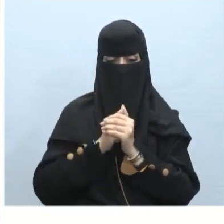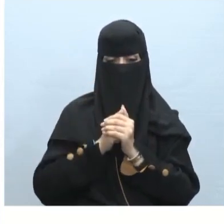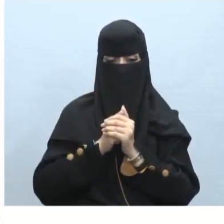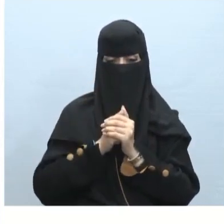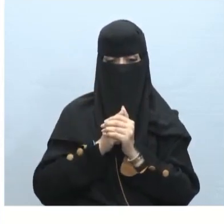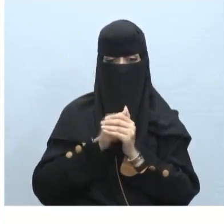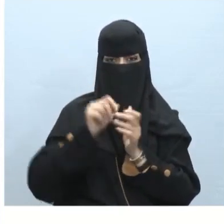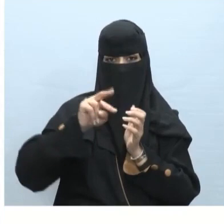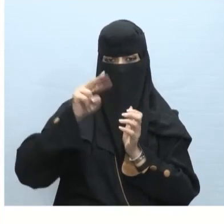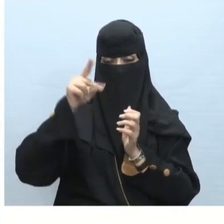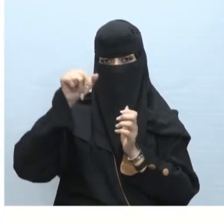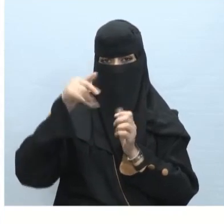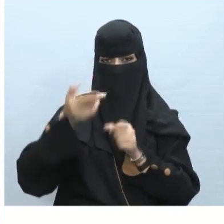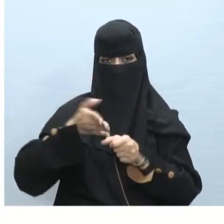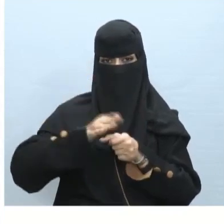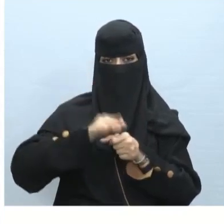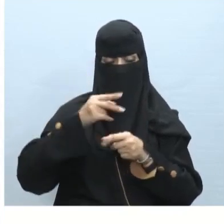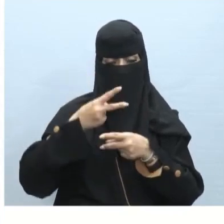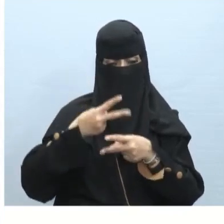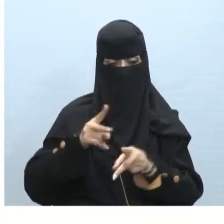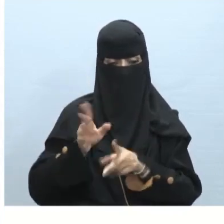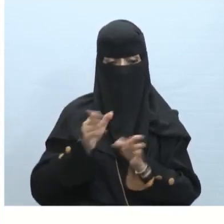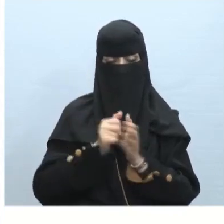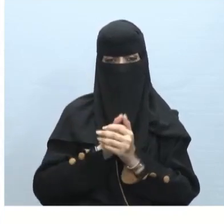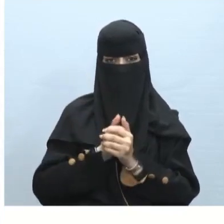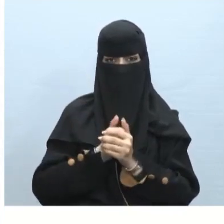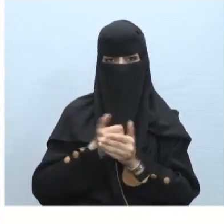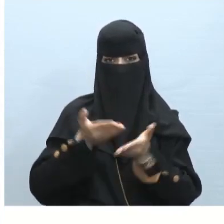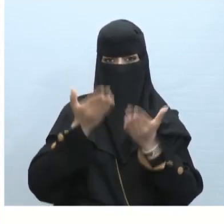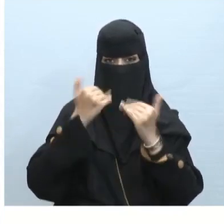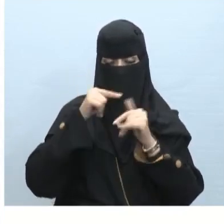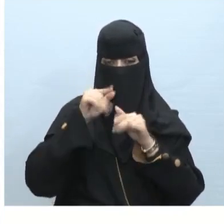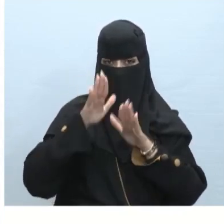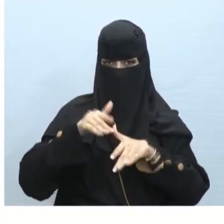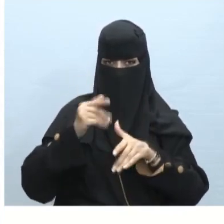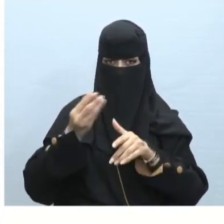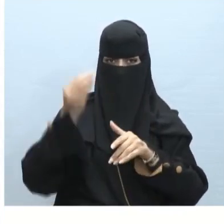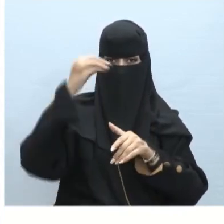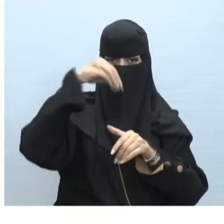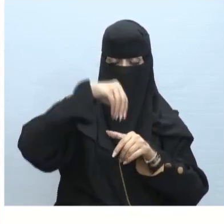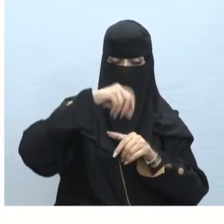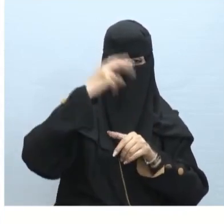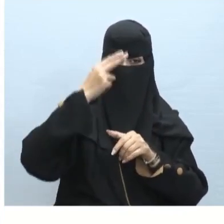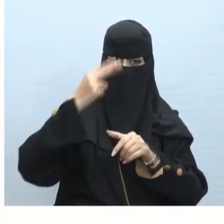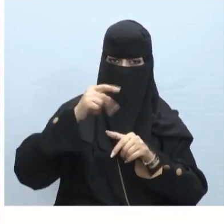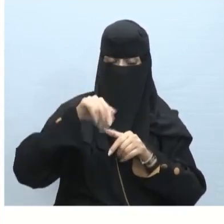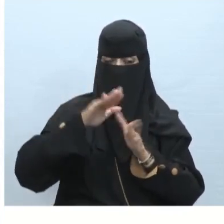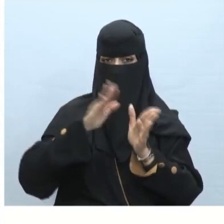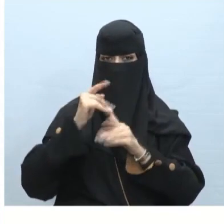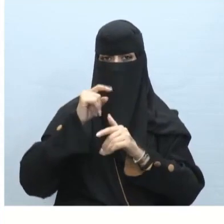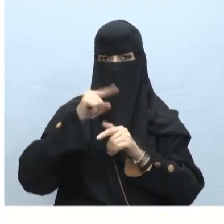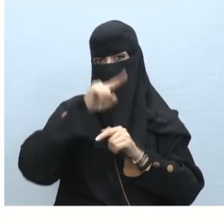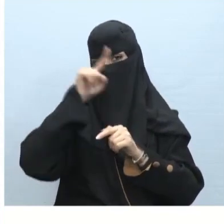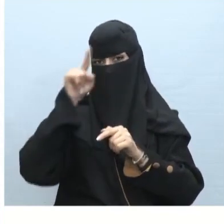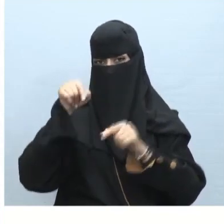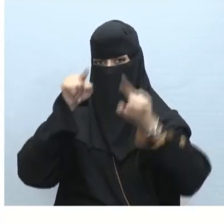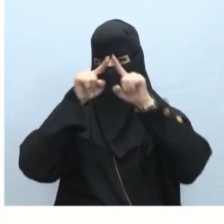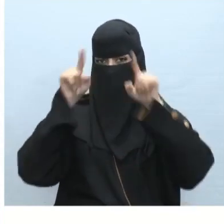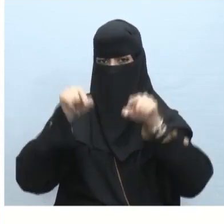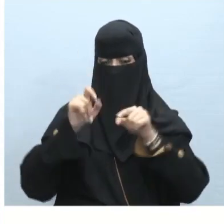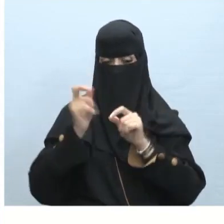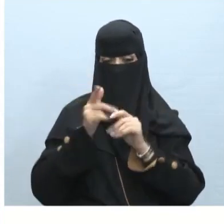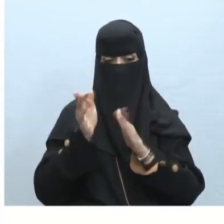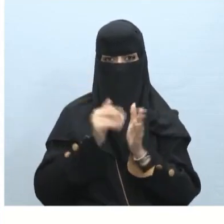اضغط على موافق بعد الضغط على موافق سيتم ادراج رسمي سمارت ارت الى الشريحه بشكل